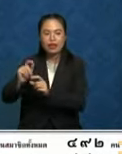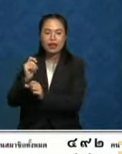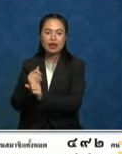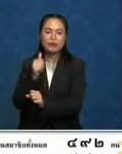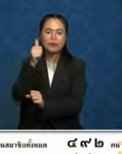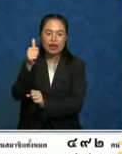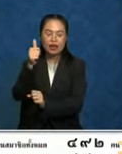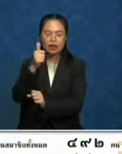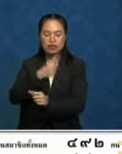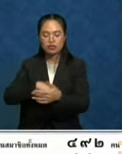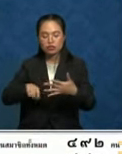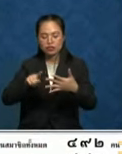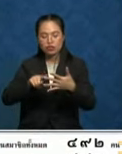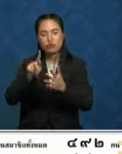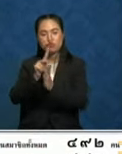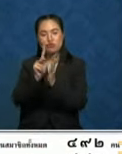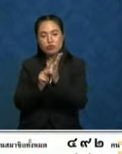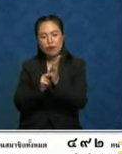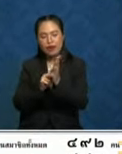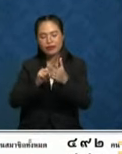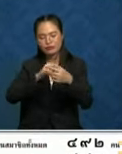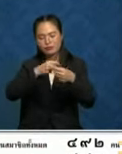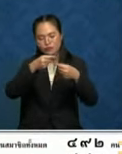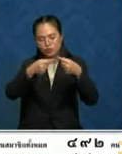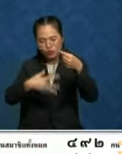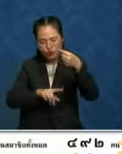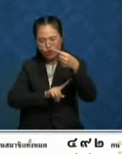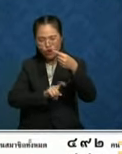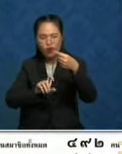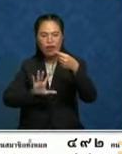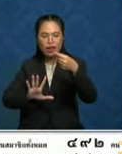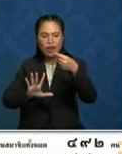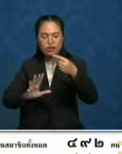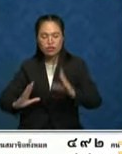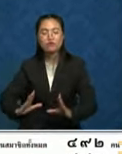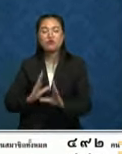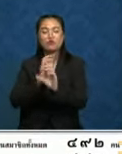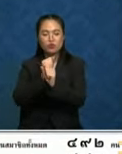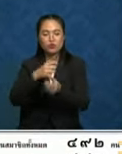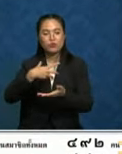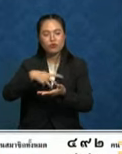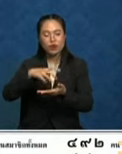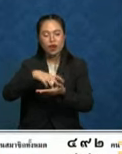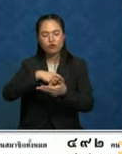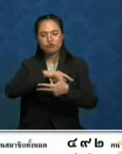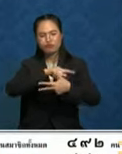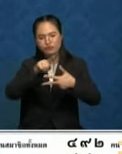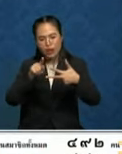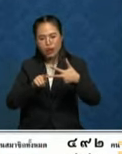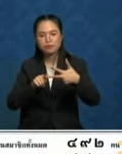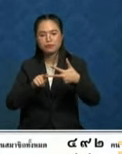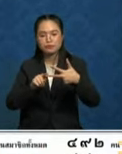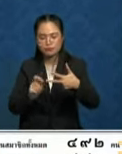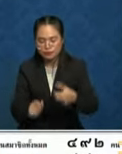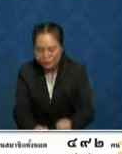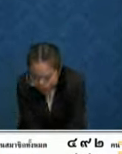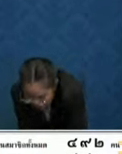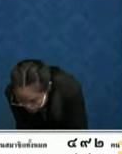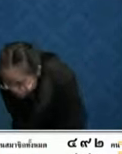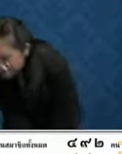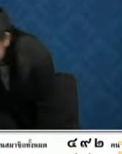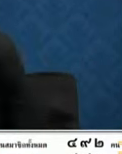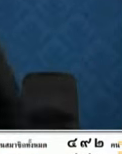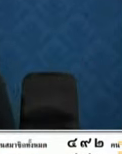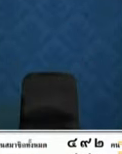สาระสำคัญของกฎหมายทั้ง105มาตราแลผมสรุปมาเพียงแค่ 3ประเด็นนี้ในส่วนผล